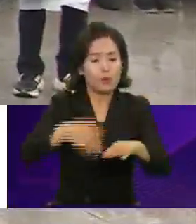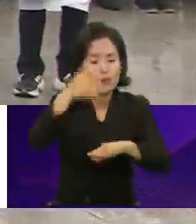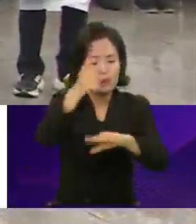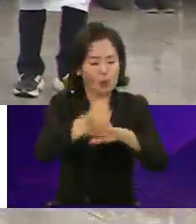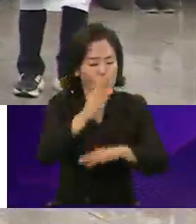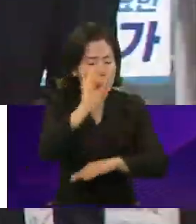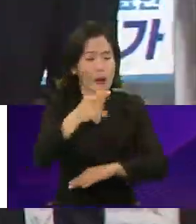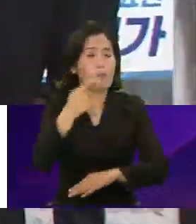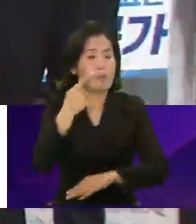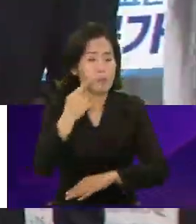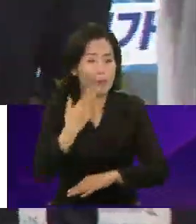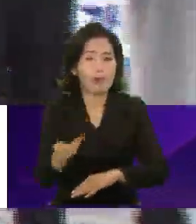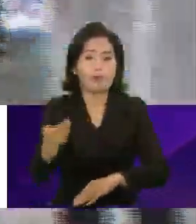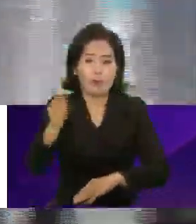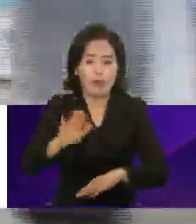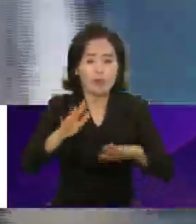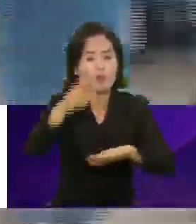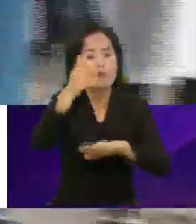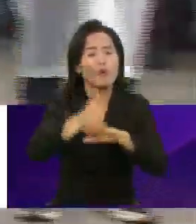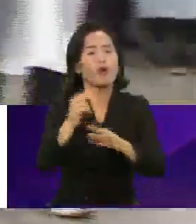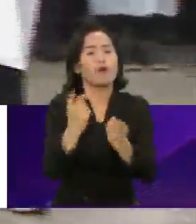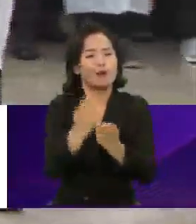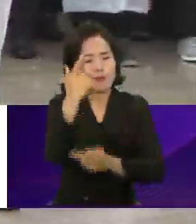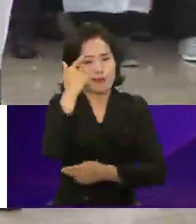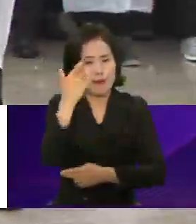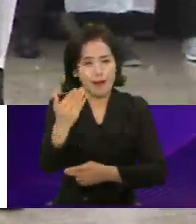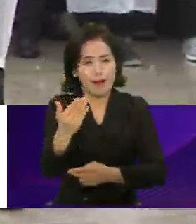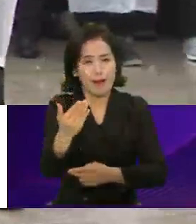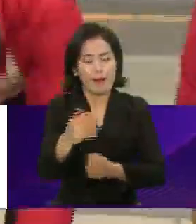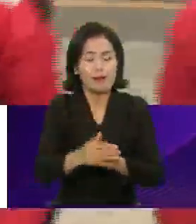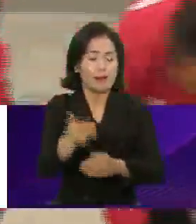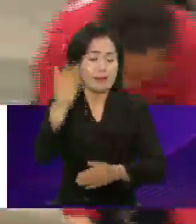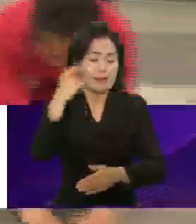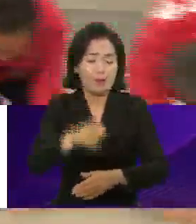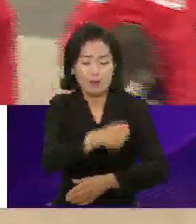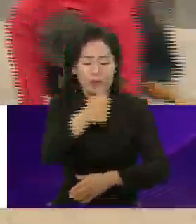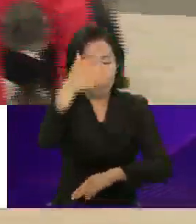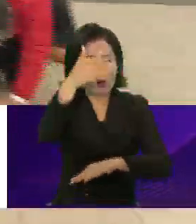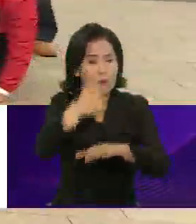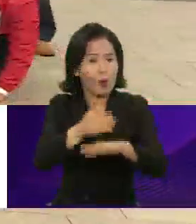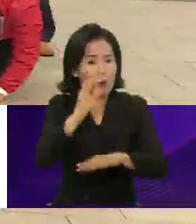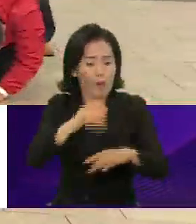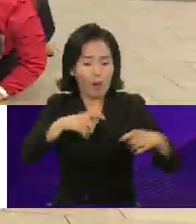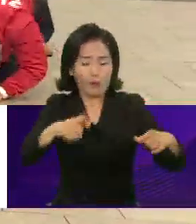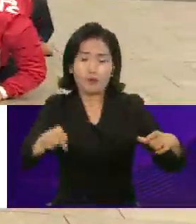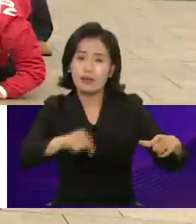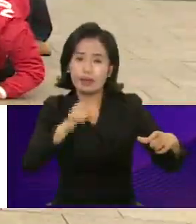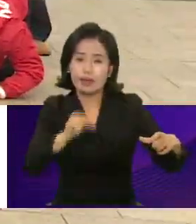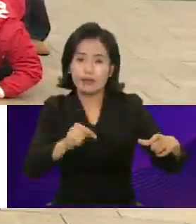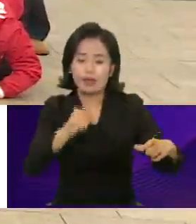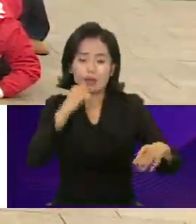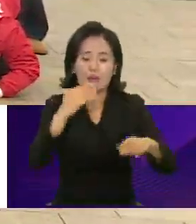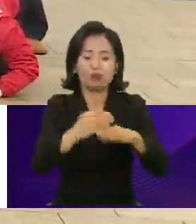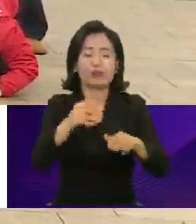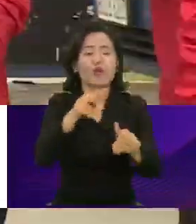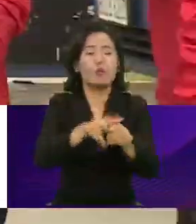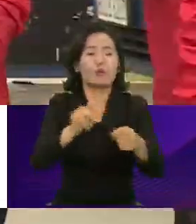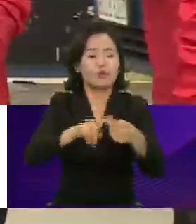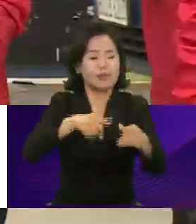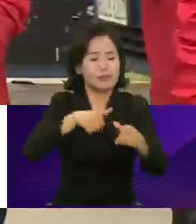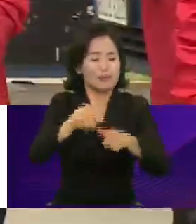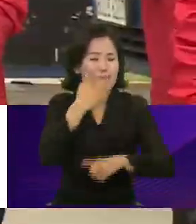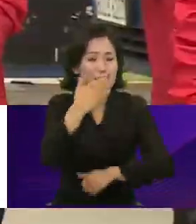결과를 살펴봤는데요. 이번에는 어떨까요? 지난 여론조사로만 보면 지역에선 민주당 후보들의